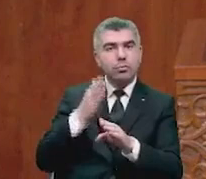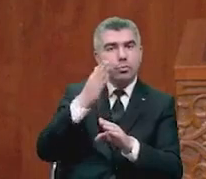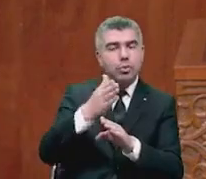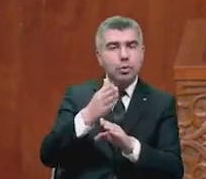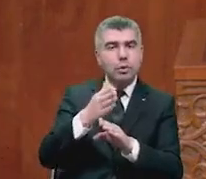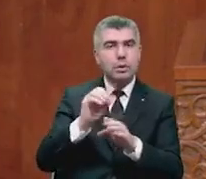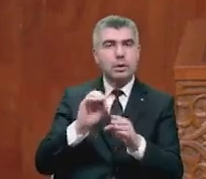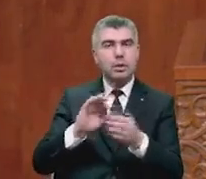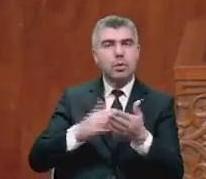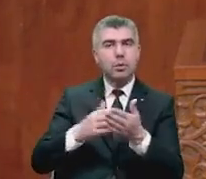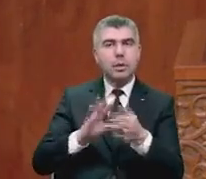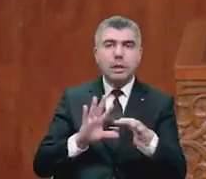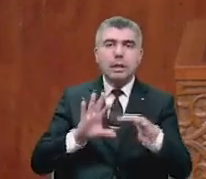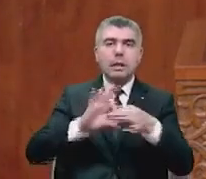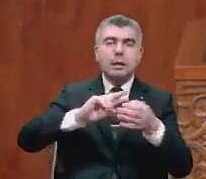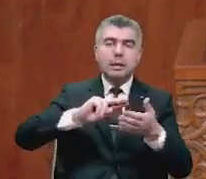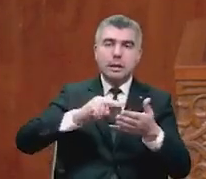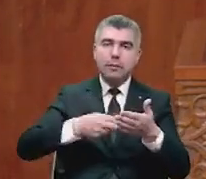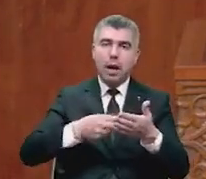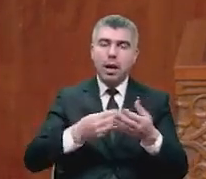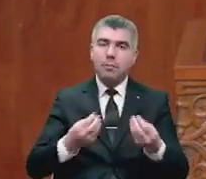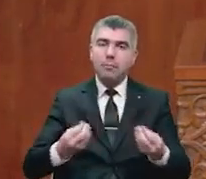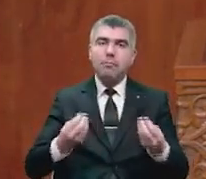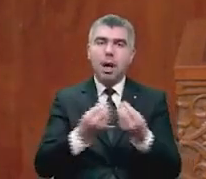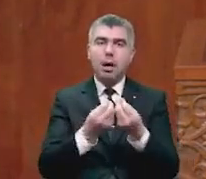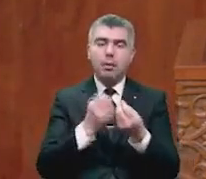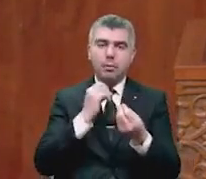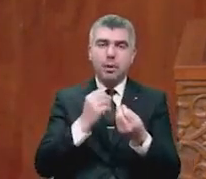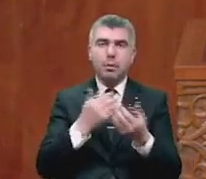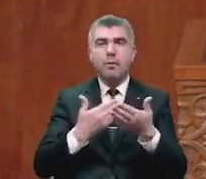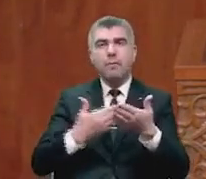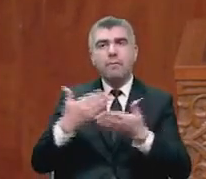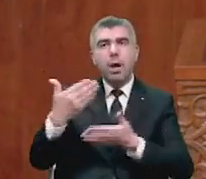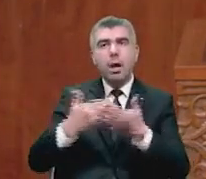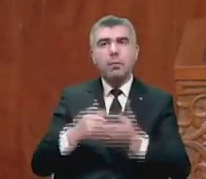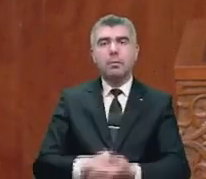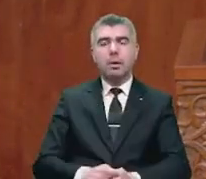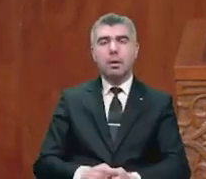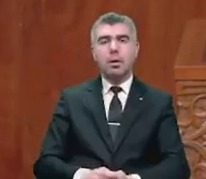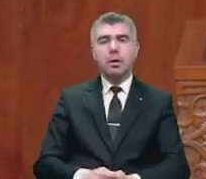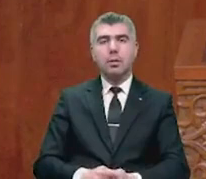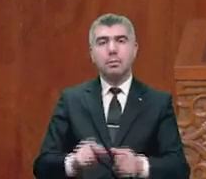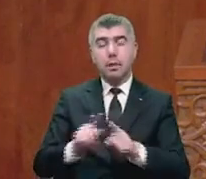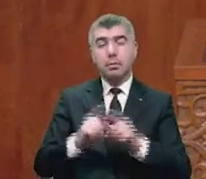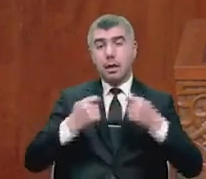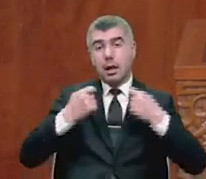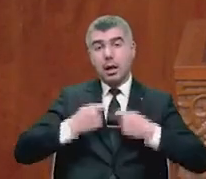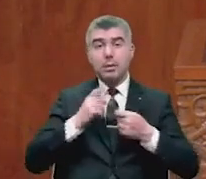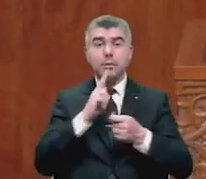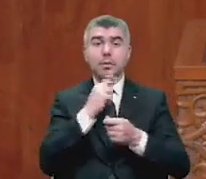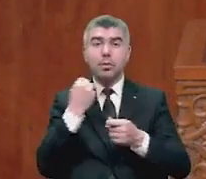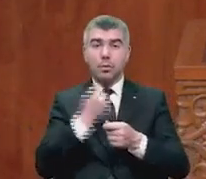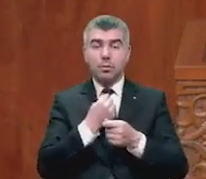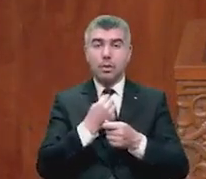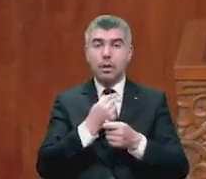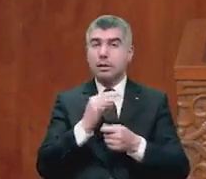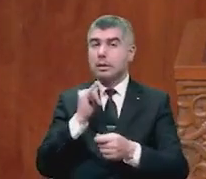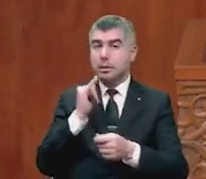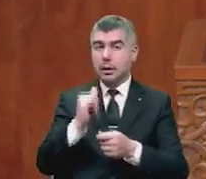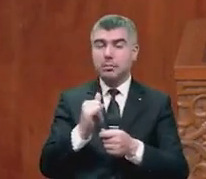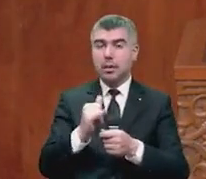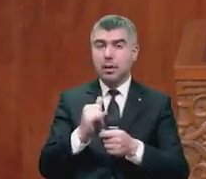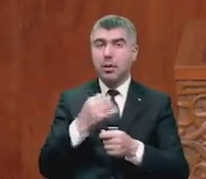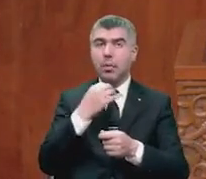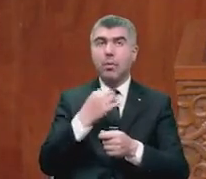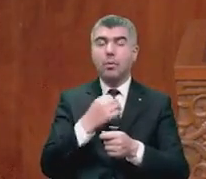الولوج إلى الاتفاقية الجماعية بعد الحق في التفاوض. وإن كنا السيد رئيس الحكومة لا نشك لحظة